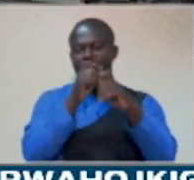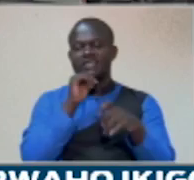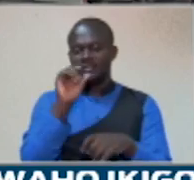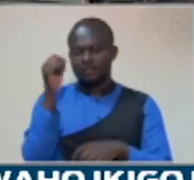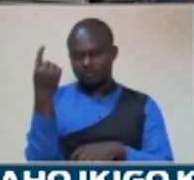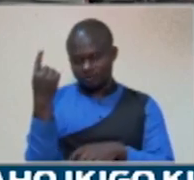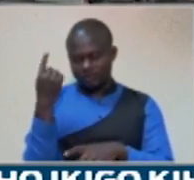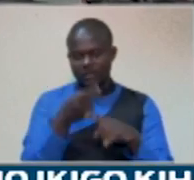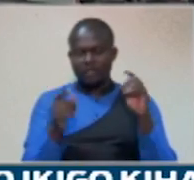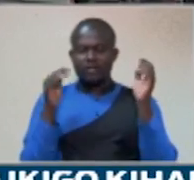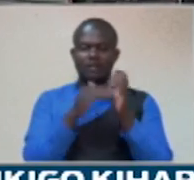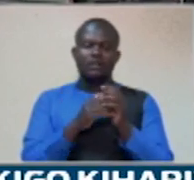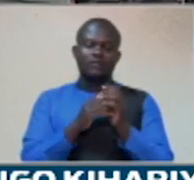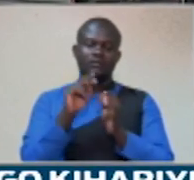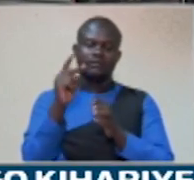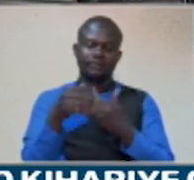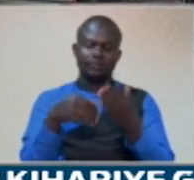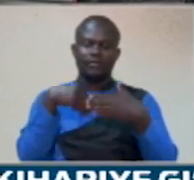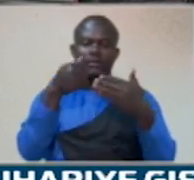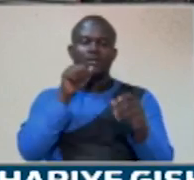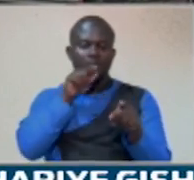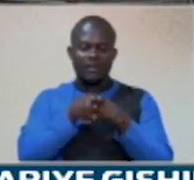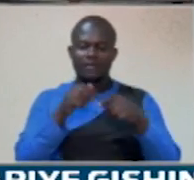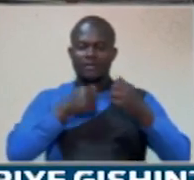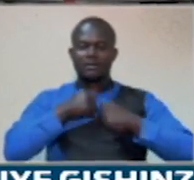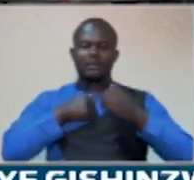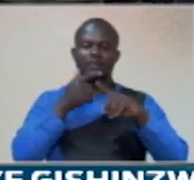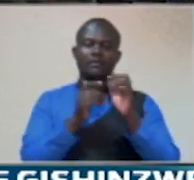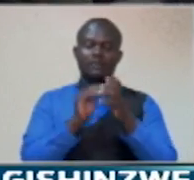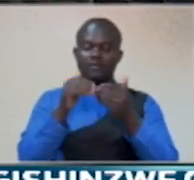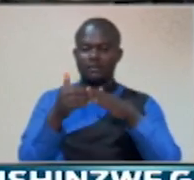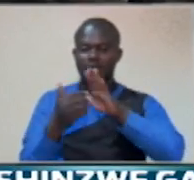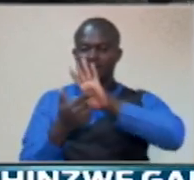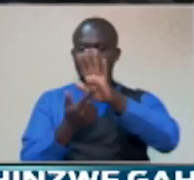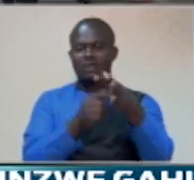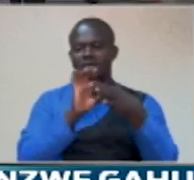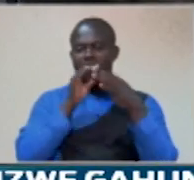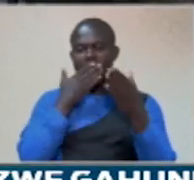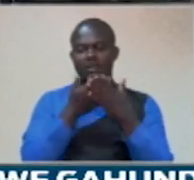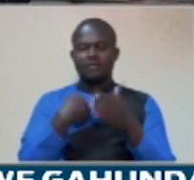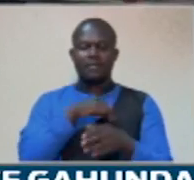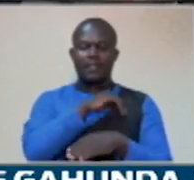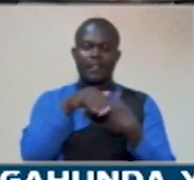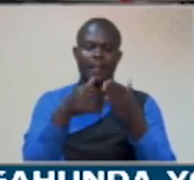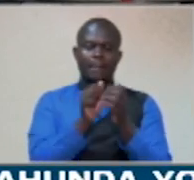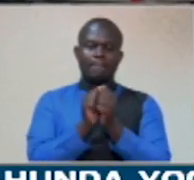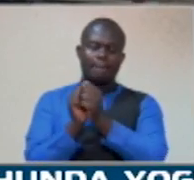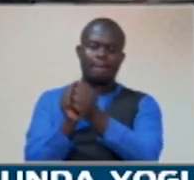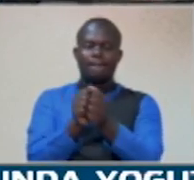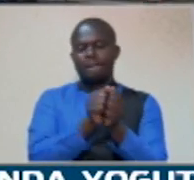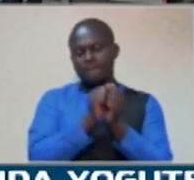mbere, ahubwo ni iya kabiri duhaye abavandimwe b'Abanyarwanda, kandi ni ikimenyetso cy'ubufatanye bwiza bwacu